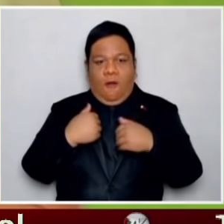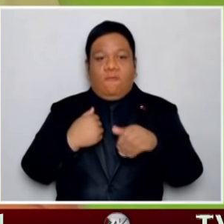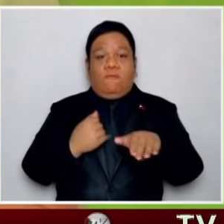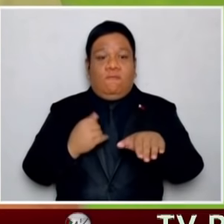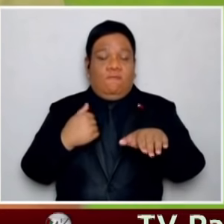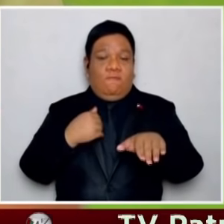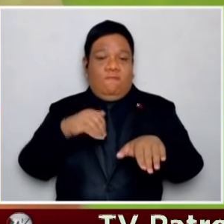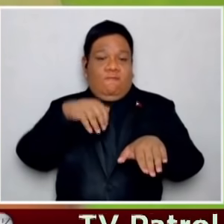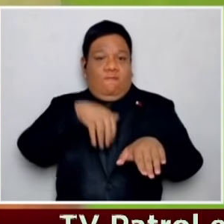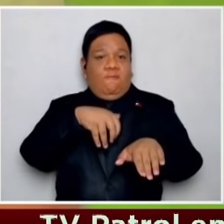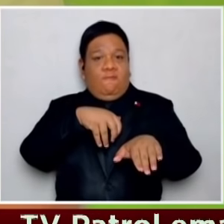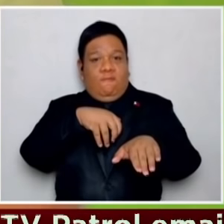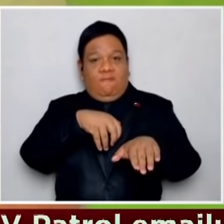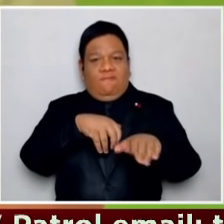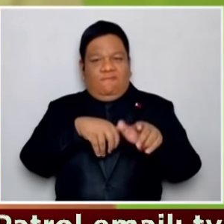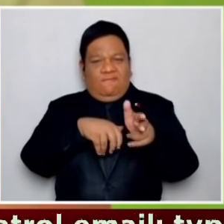Kaya